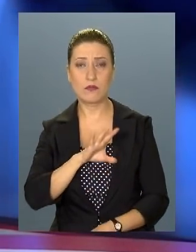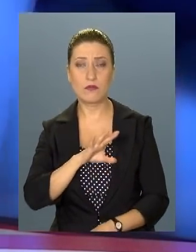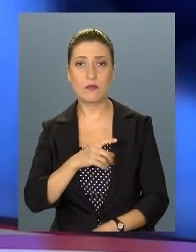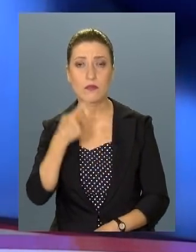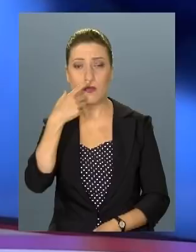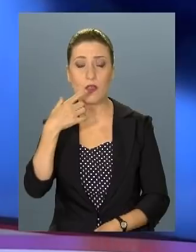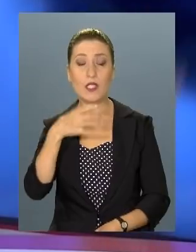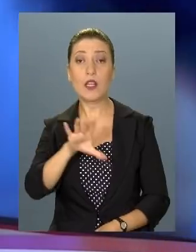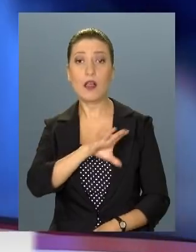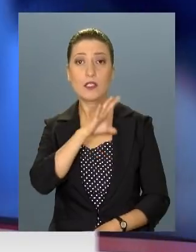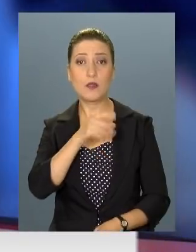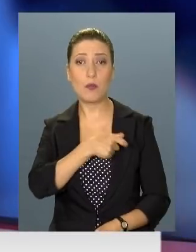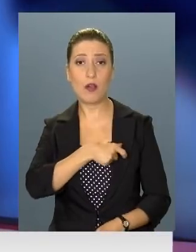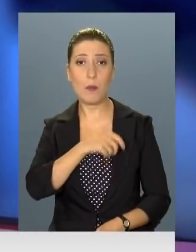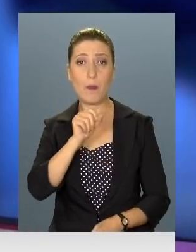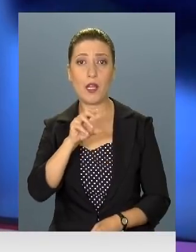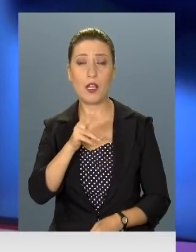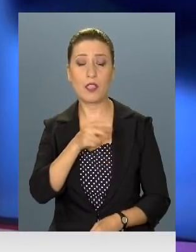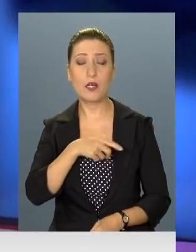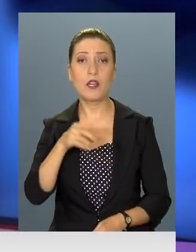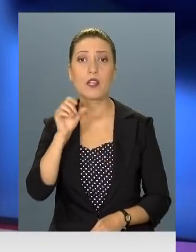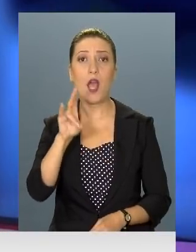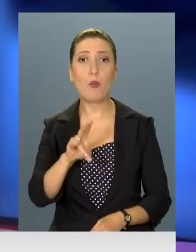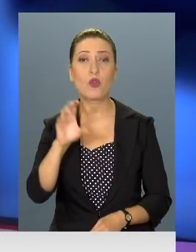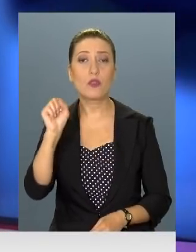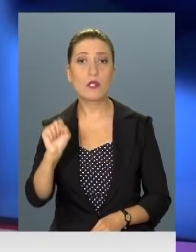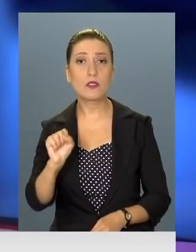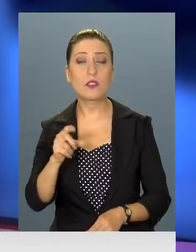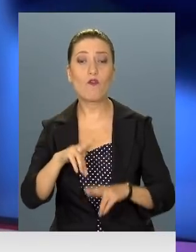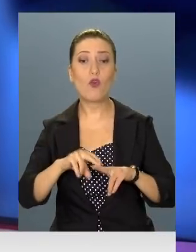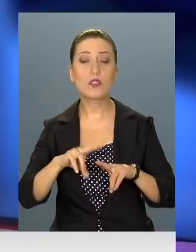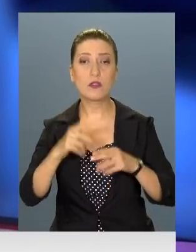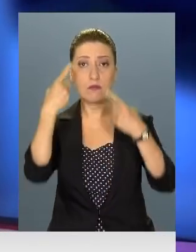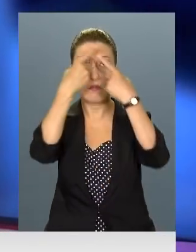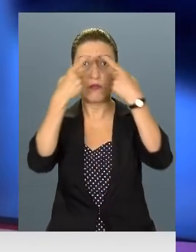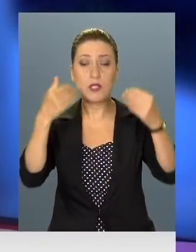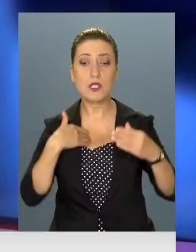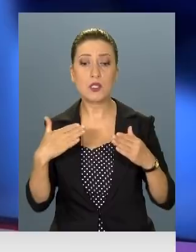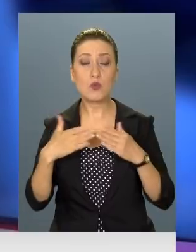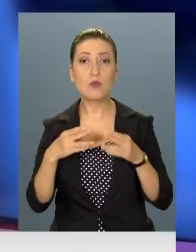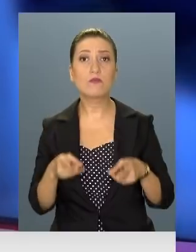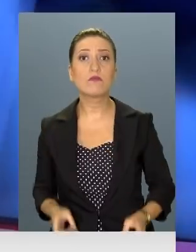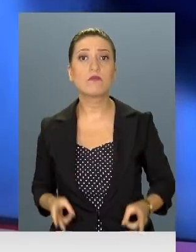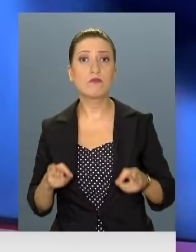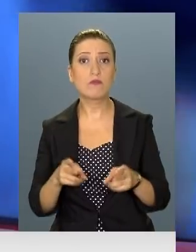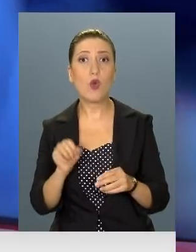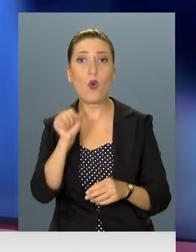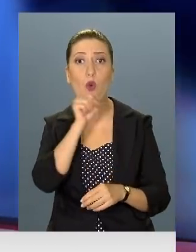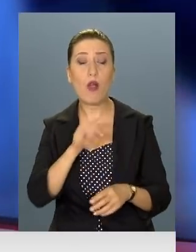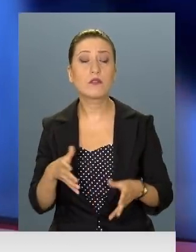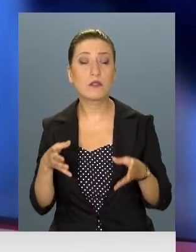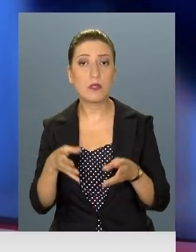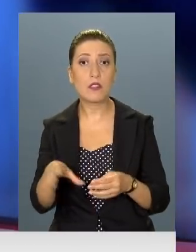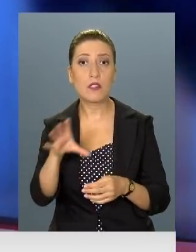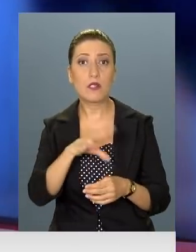Նախկին պատգամավոր ԲՀԿ-ական Նապոլյոն Ազիզյանը ոստիկանությանը հայտնել է, որ իր տնից գողություն են արել։ Շամշյան քոմի